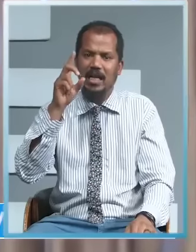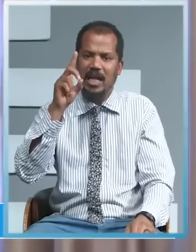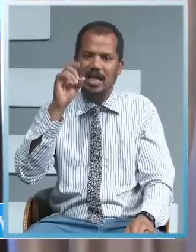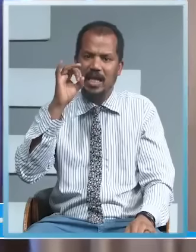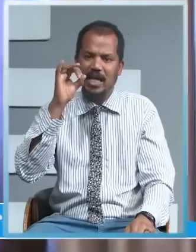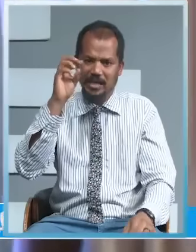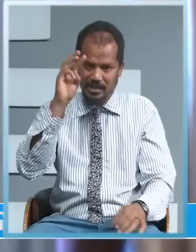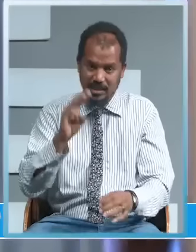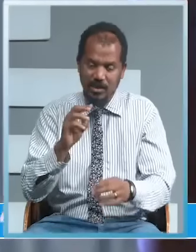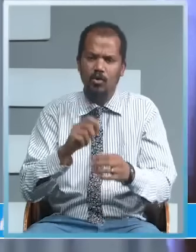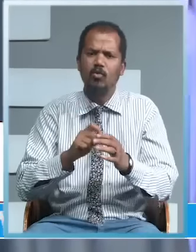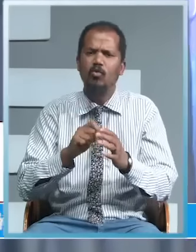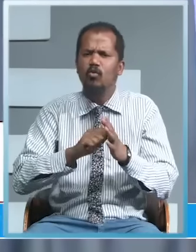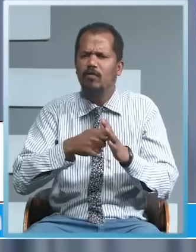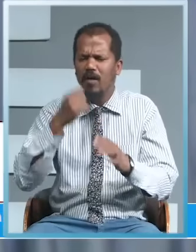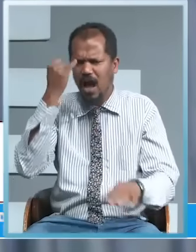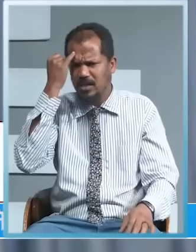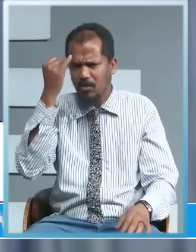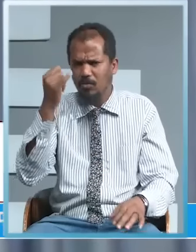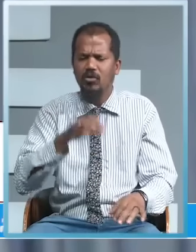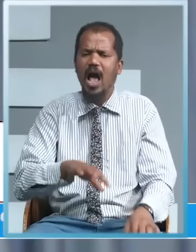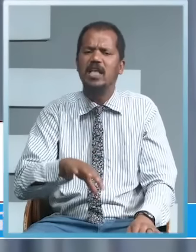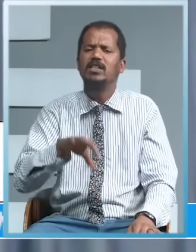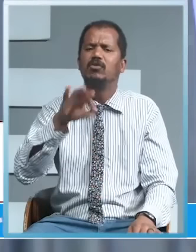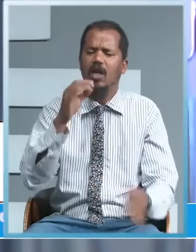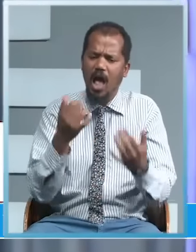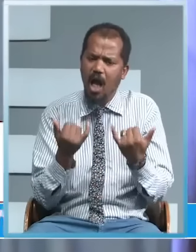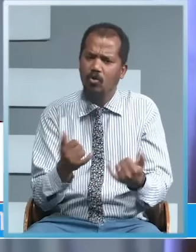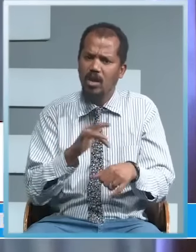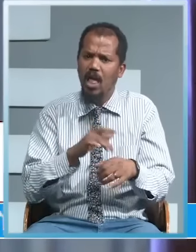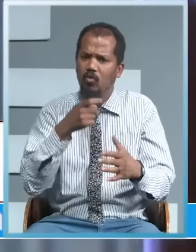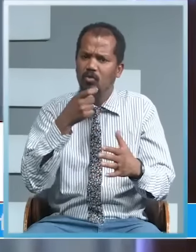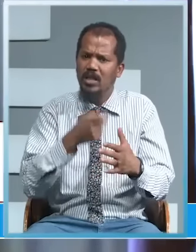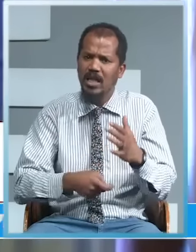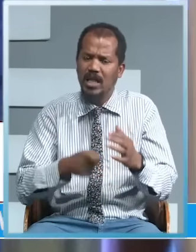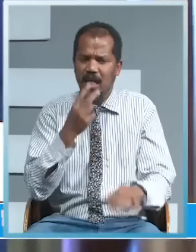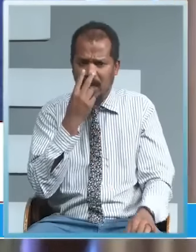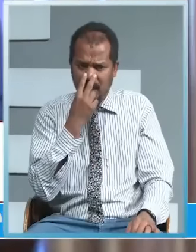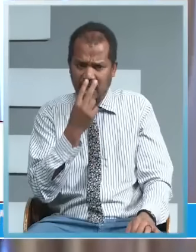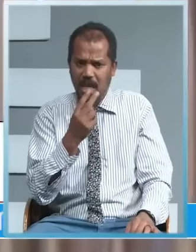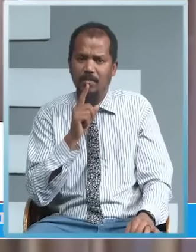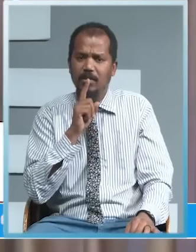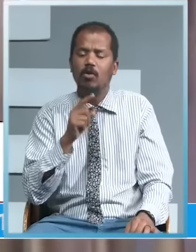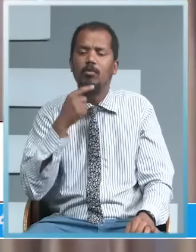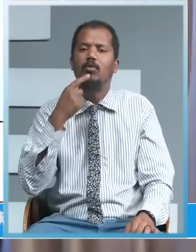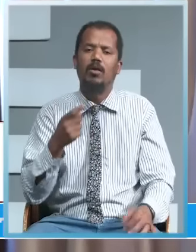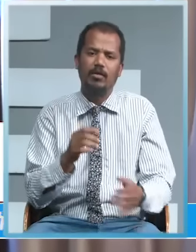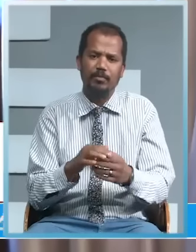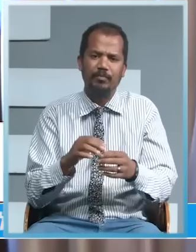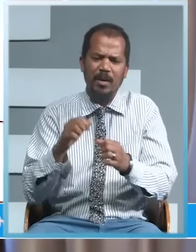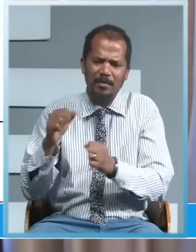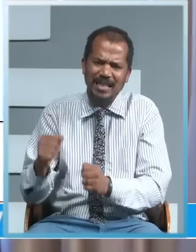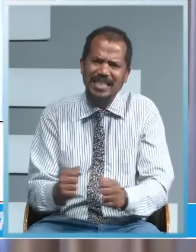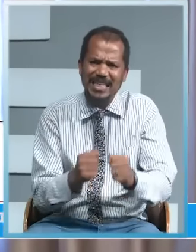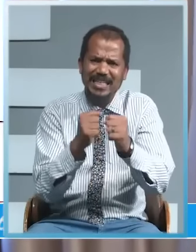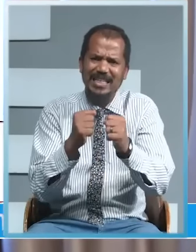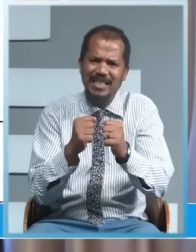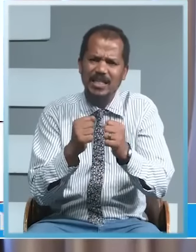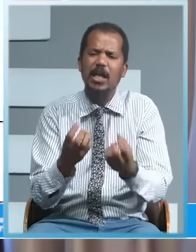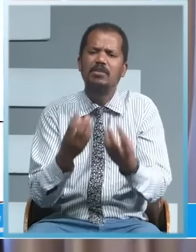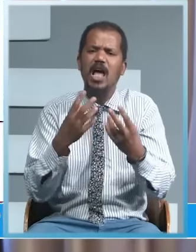በበኩላቸው ጥናቱ ቁልፍ ሐሳቦችን አስገኝቷል አሁን ላይም ውጤት እየታየበት ነው ብለዋል በስትራቴጂዎች